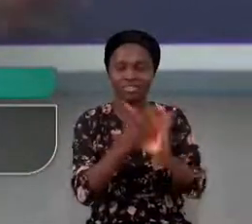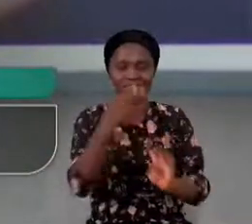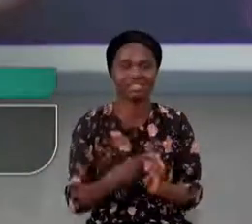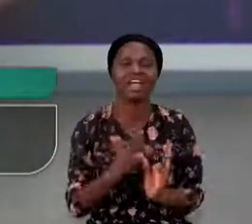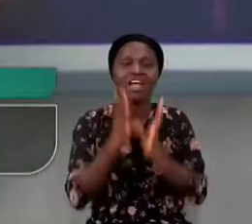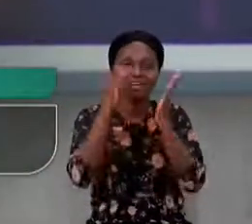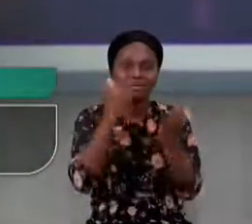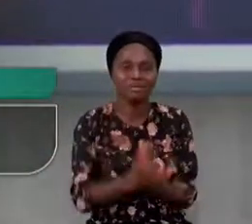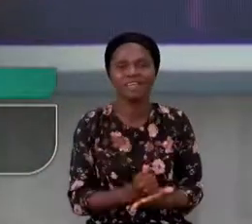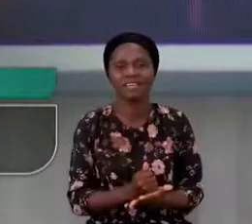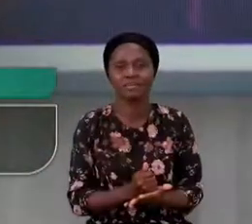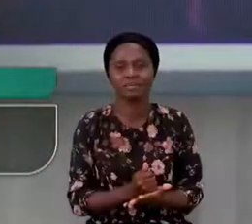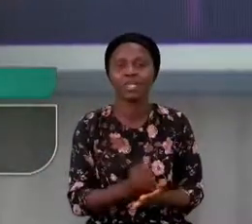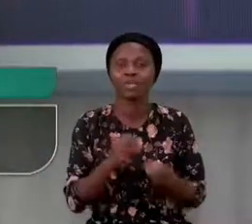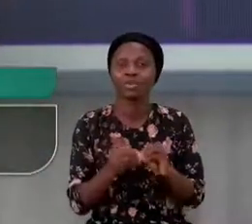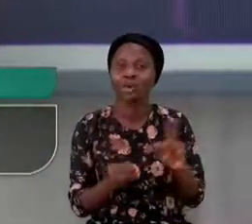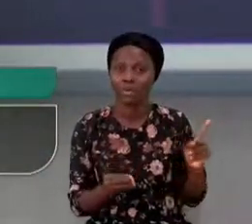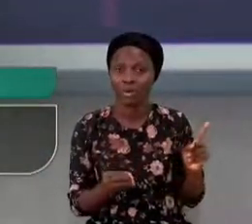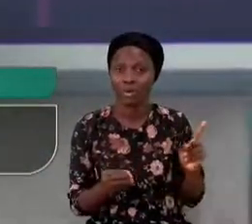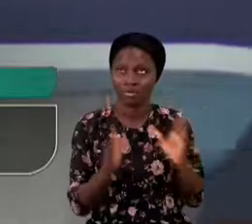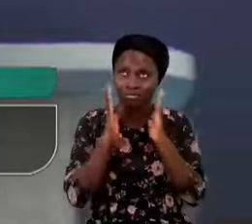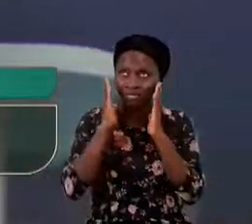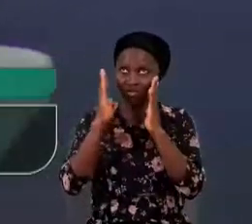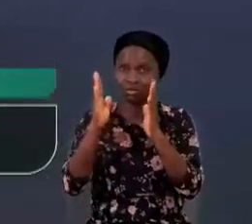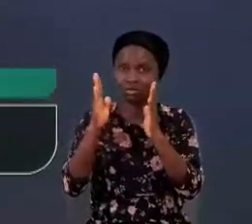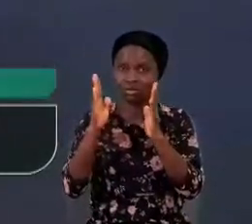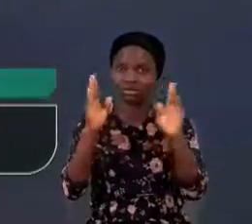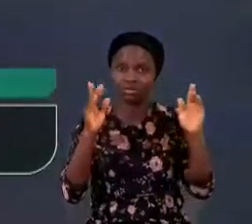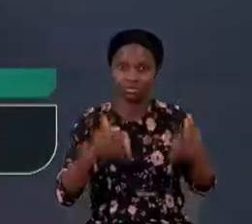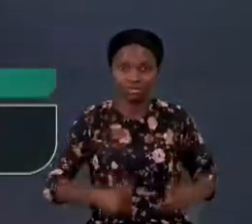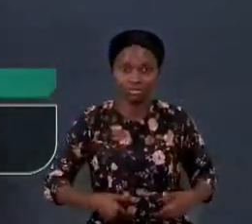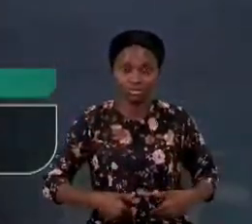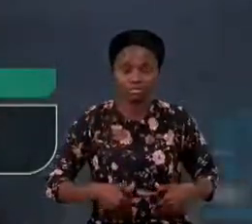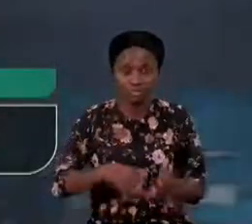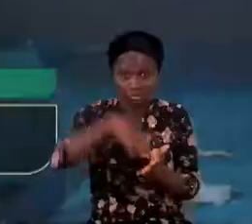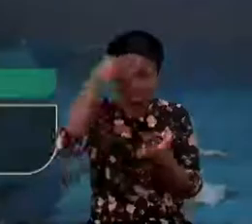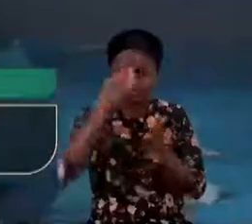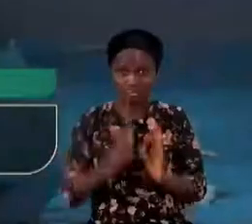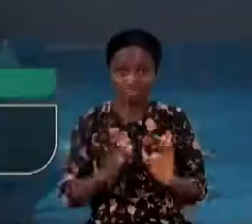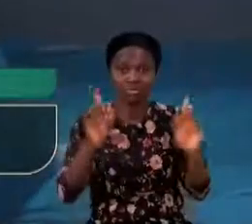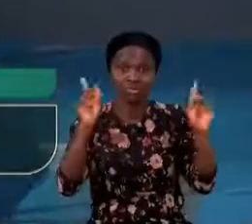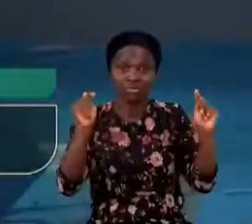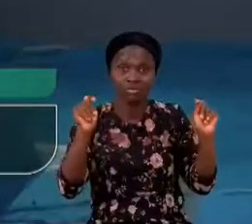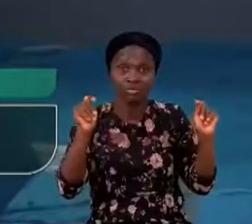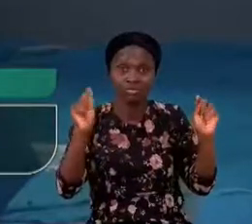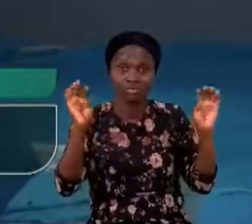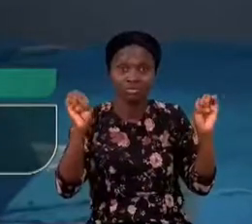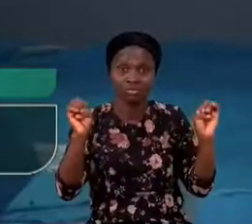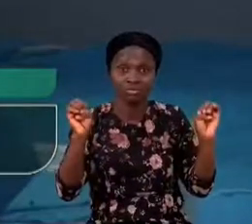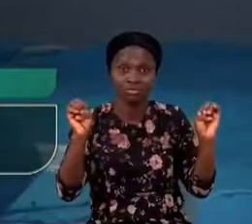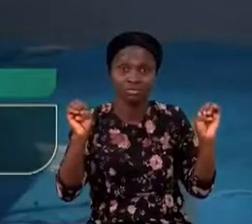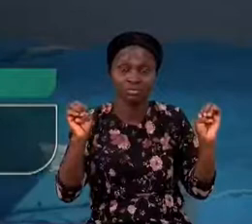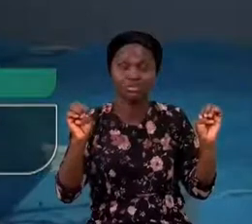focalisés, apprenant à s'orienter vers l'excellence. Là où vous orientez dans la